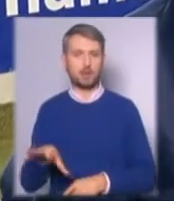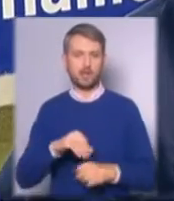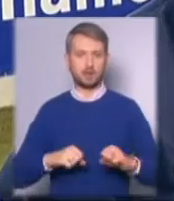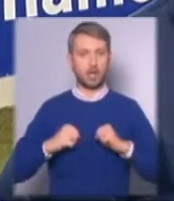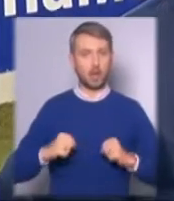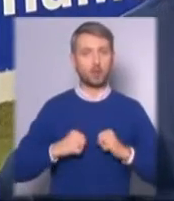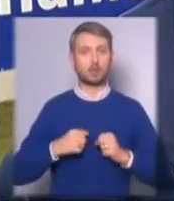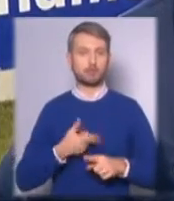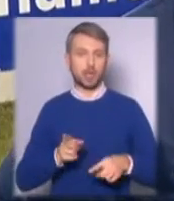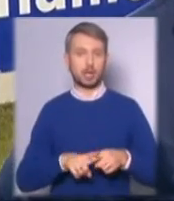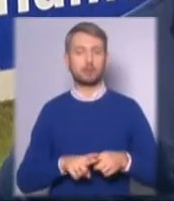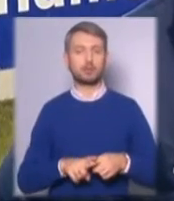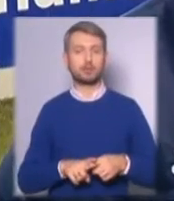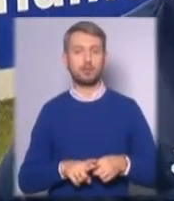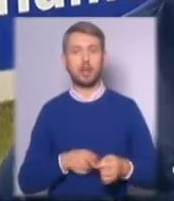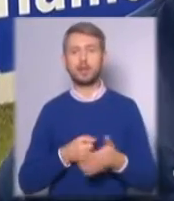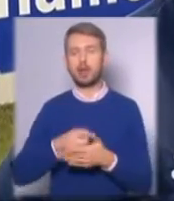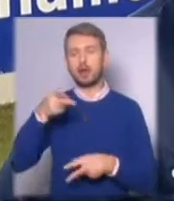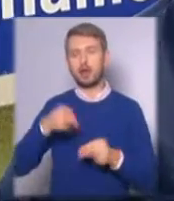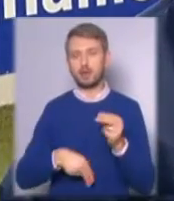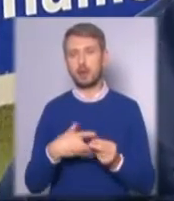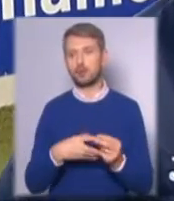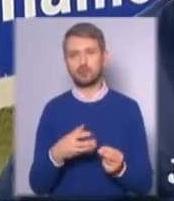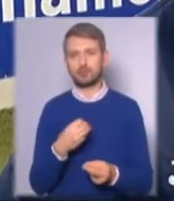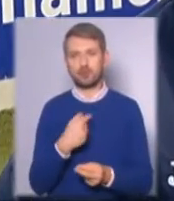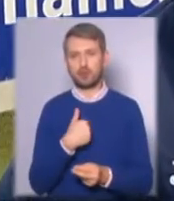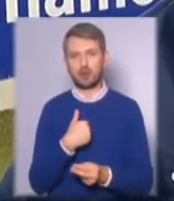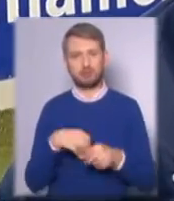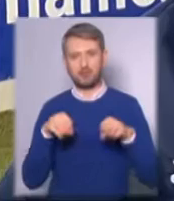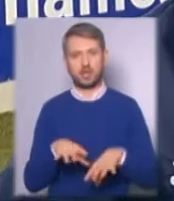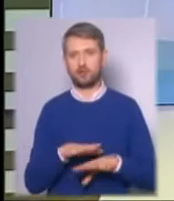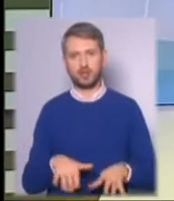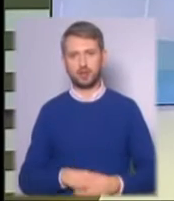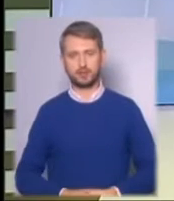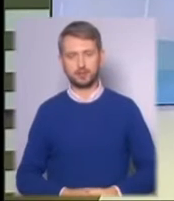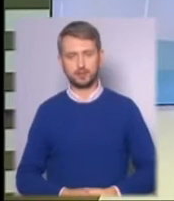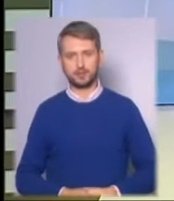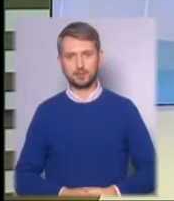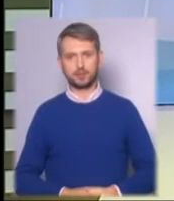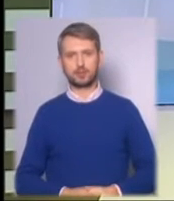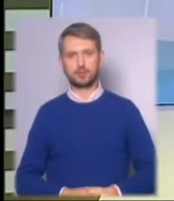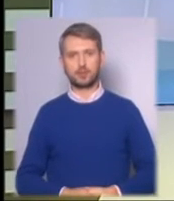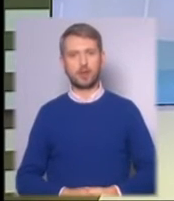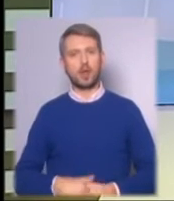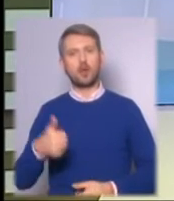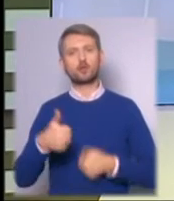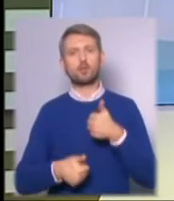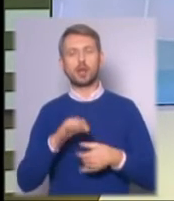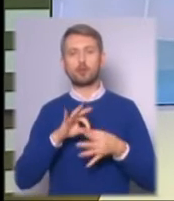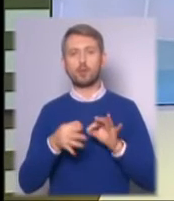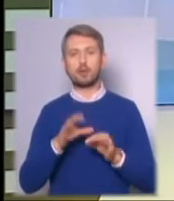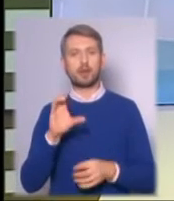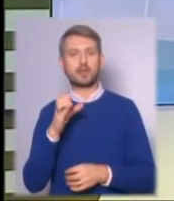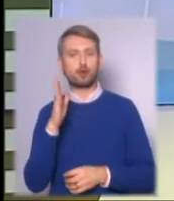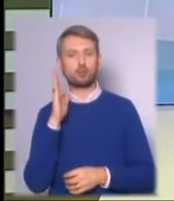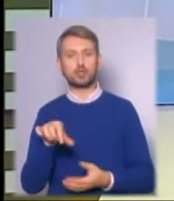стараются, поэтому до конца еще я не определен. Суперником «Олімпіка» у середу